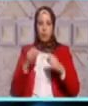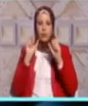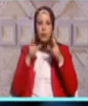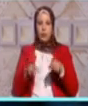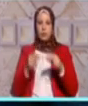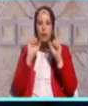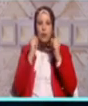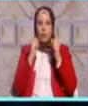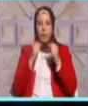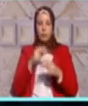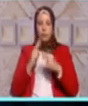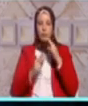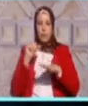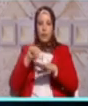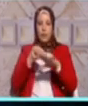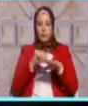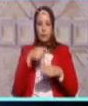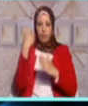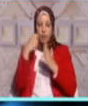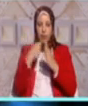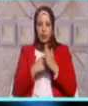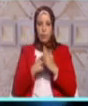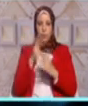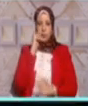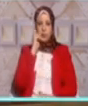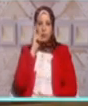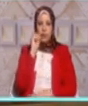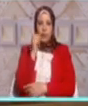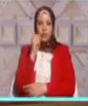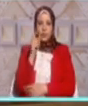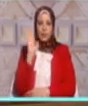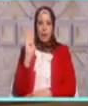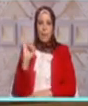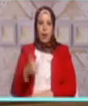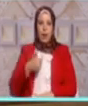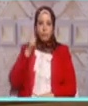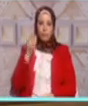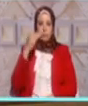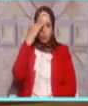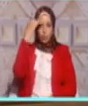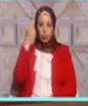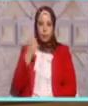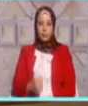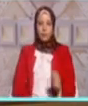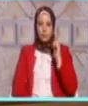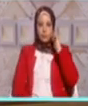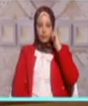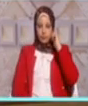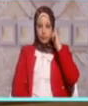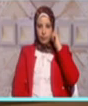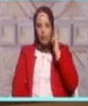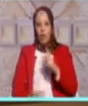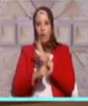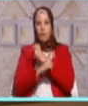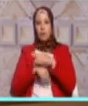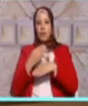من المناطق. الكاتب الصحفي الاستاذ كمال ريان المتخصص في شؤون مجلس الوزراء، بشكر حضرتك يا فندم الف شكر،